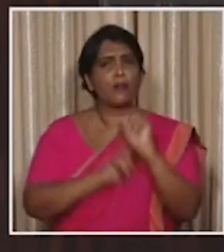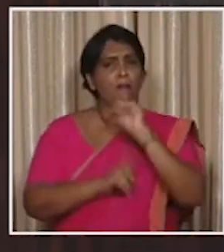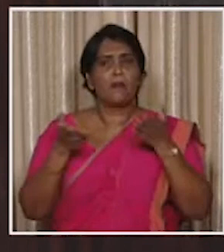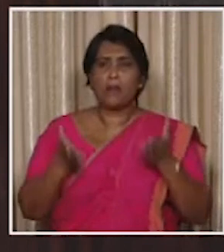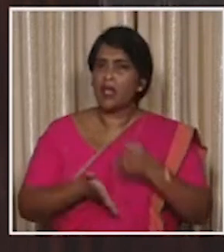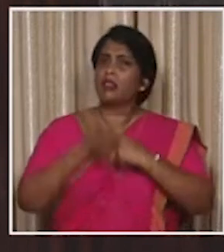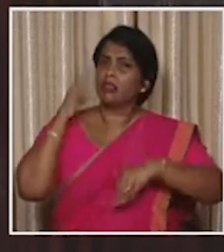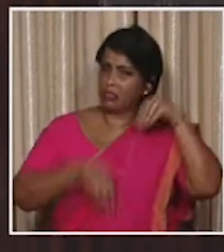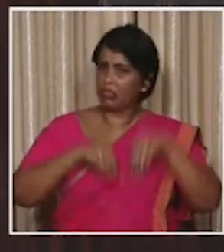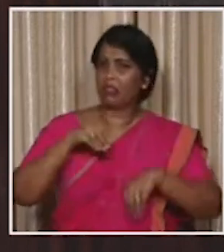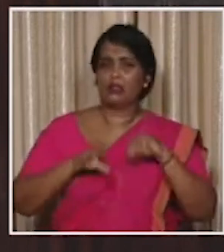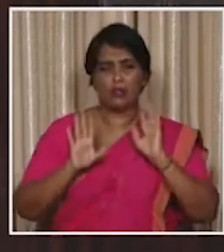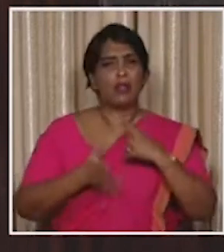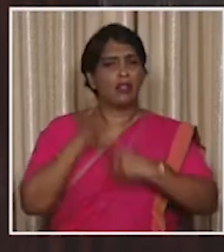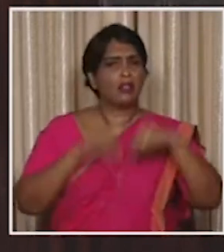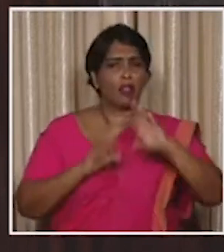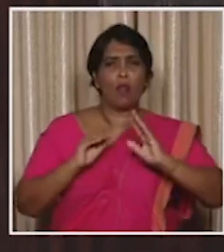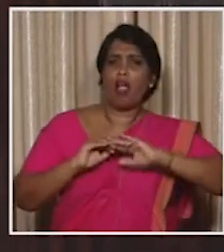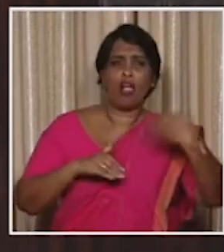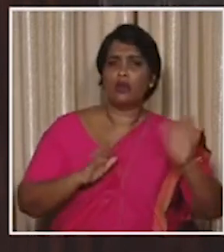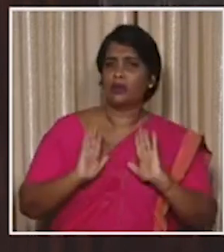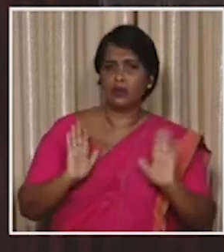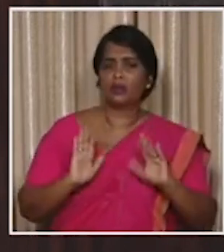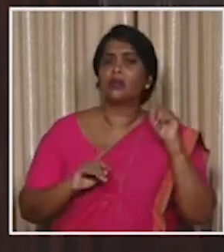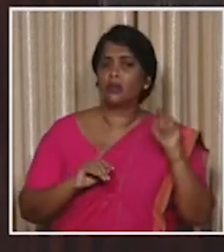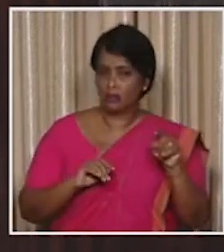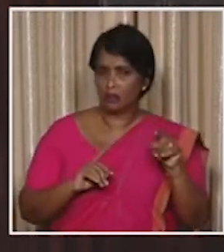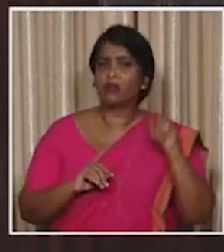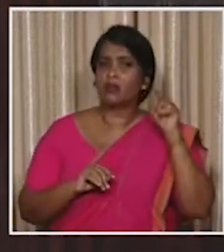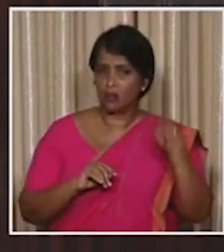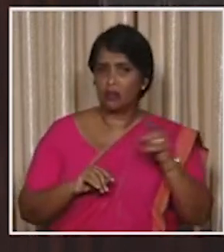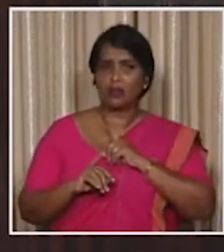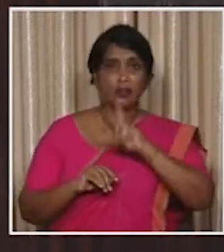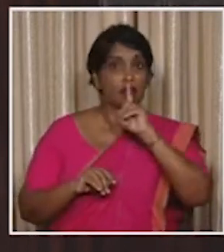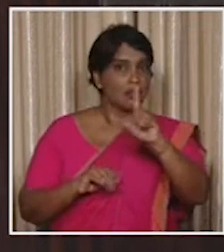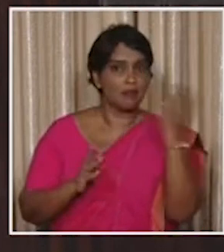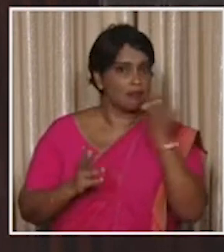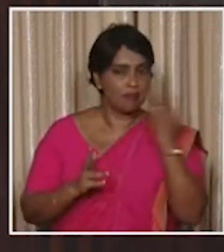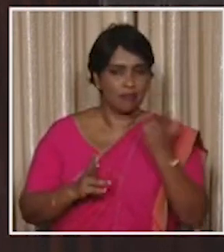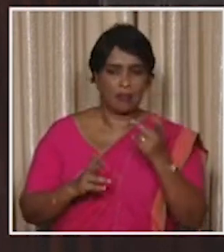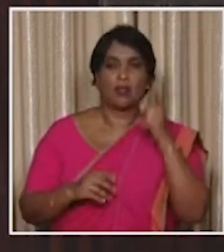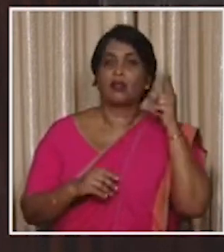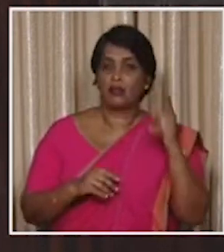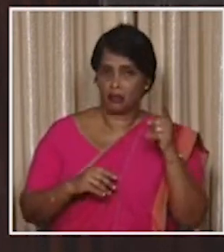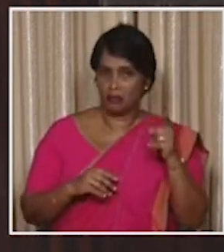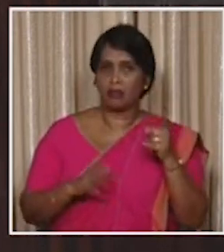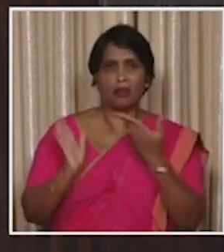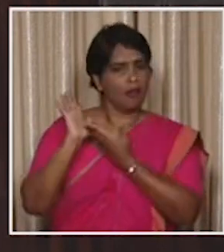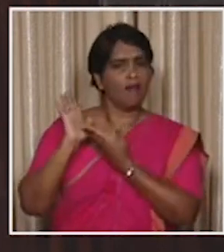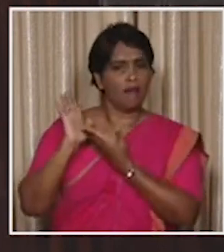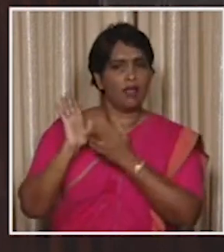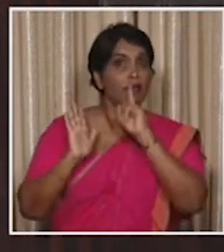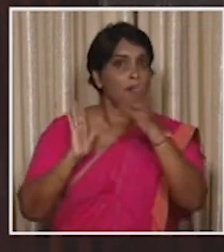parliamentuma deshapalane tamai meka deshapalaneda pite ekak neme e nisa eka kiyanna ba metuma eka meke tiyenawa